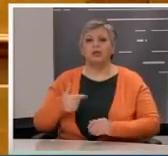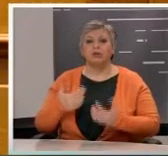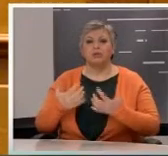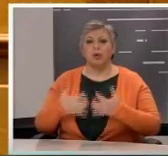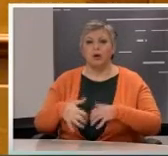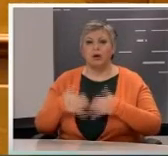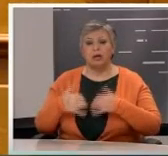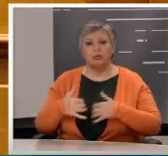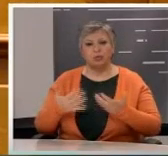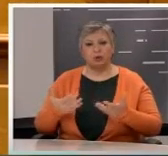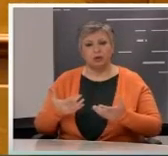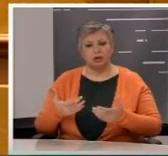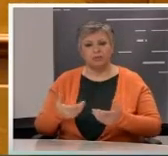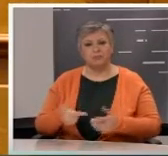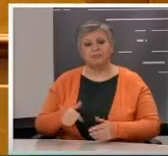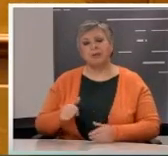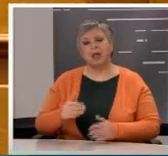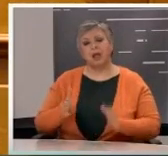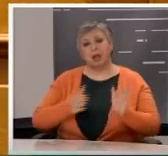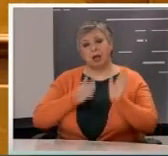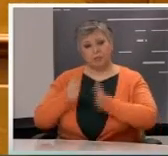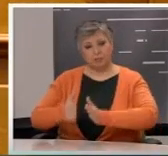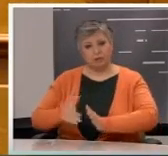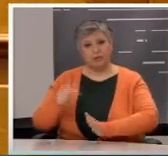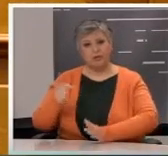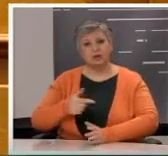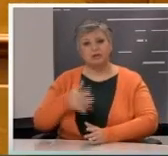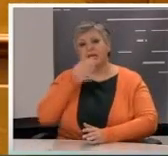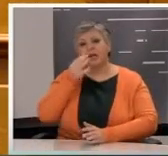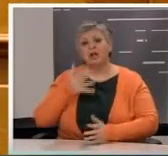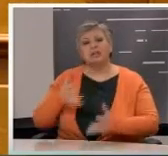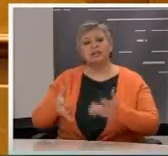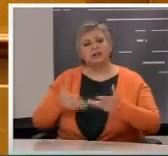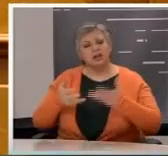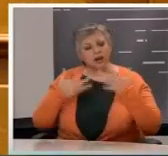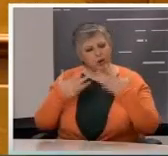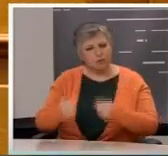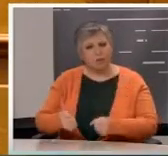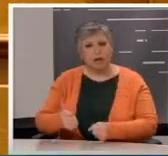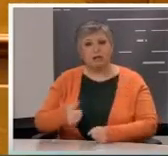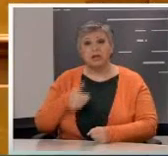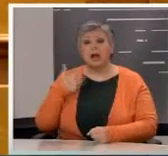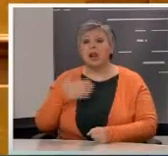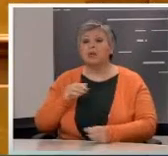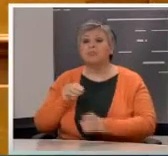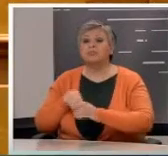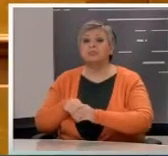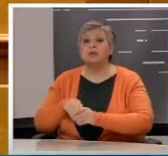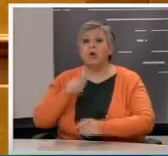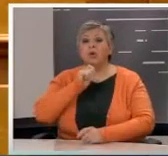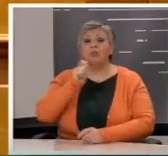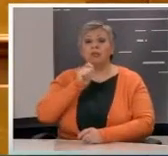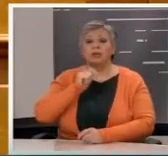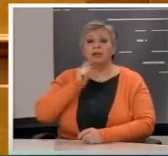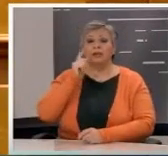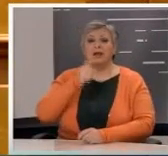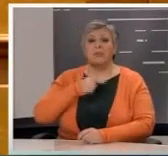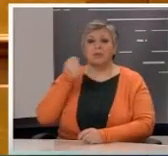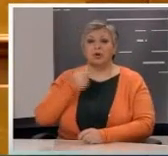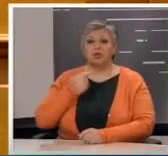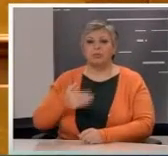είπατε βεβαίως υπάρχει σκάνδαλο, αλλά αυτό δεν αφορά πολιτικά πρόσωπα. Και ξαφνικά η πολιτική τοποθέτηση αλλάζει